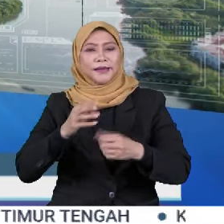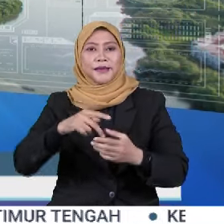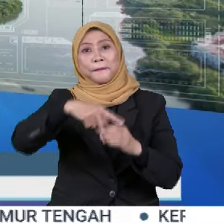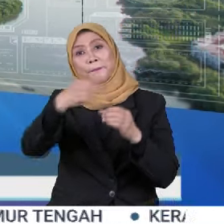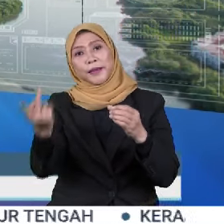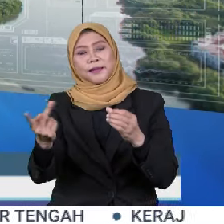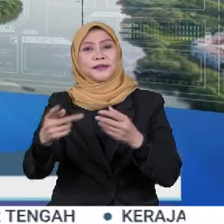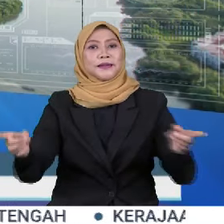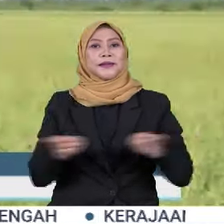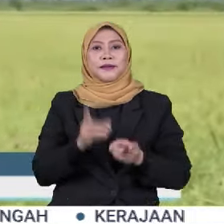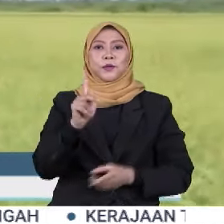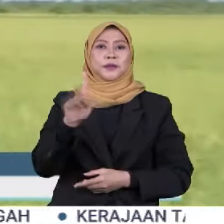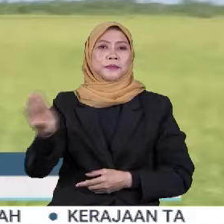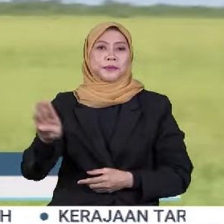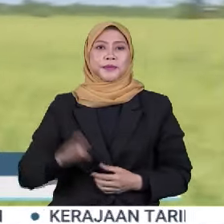belud